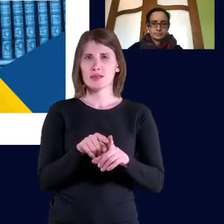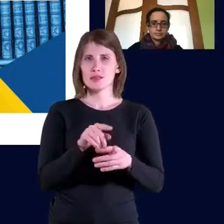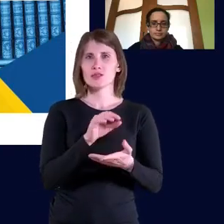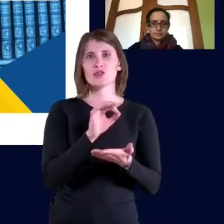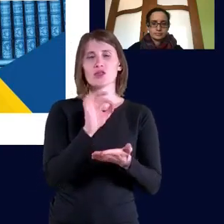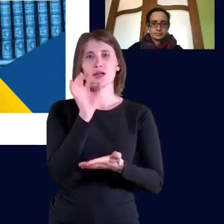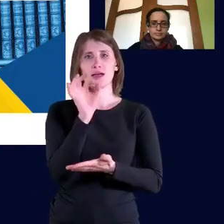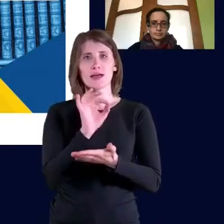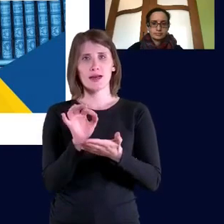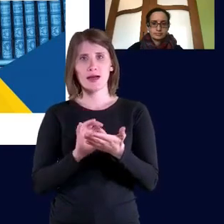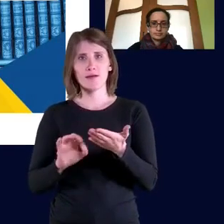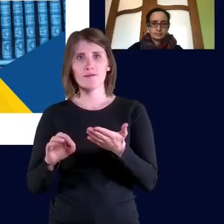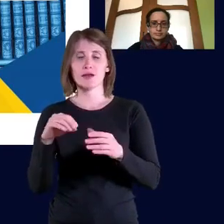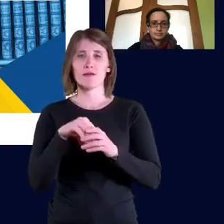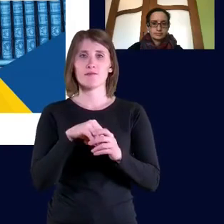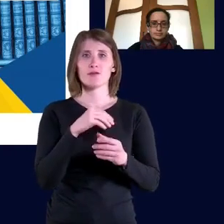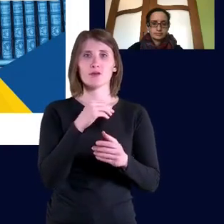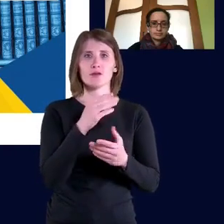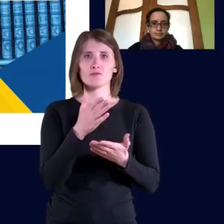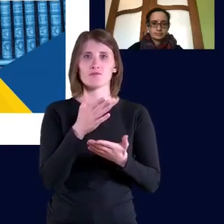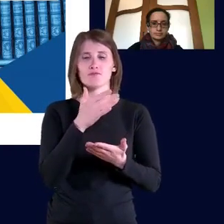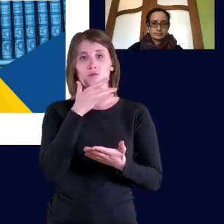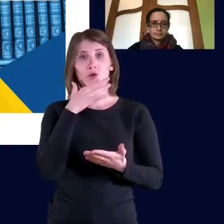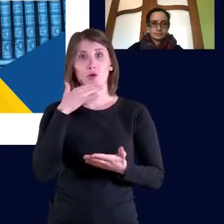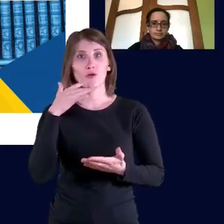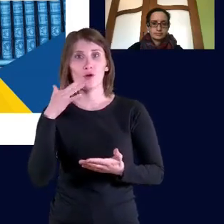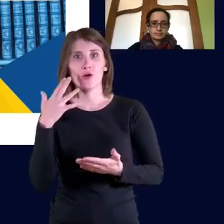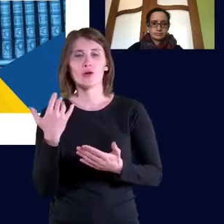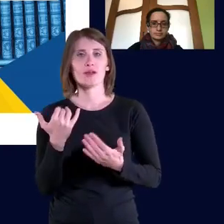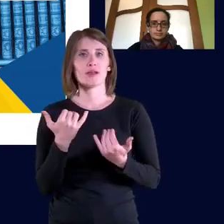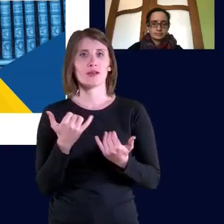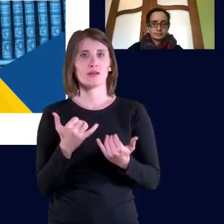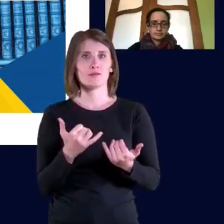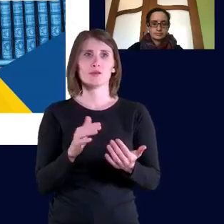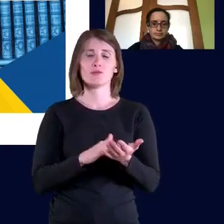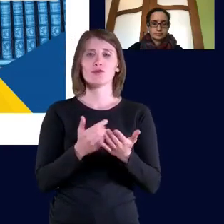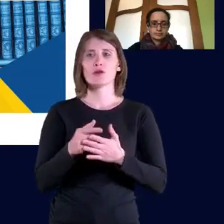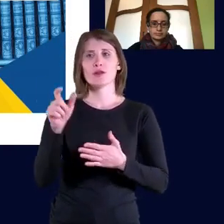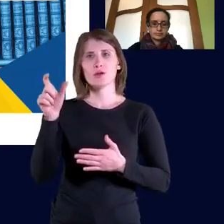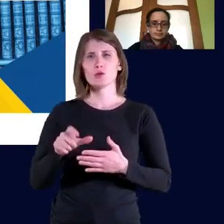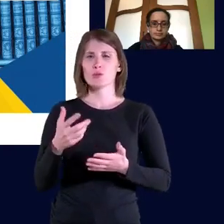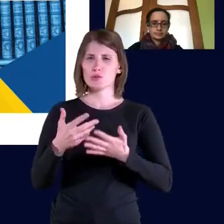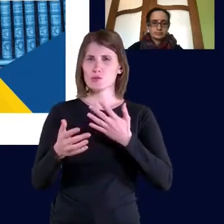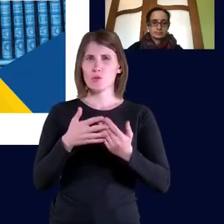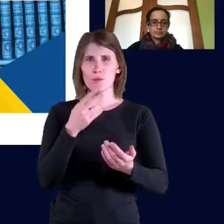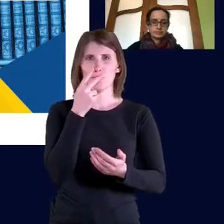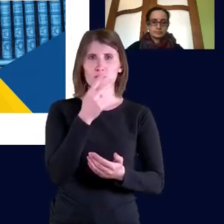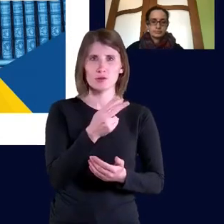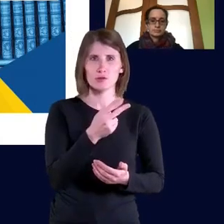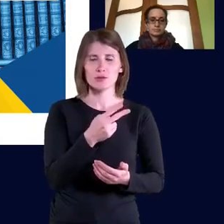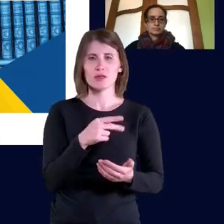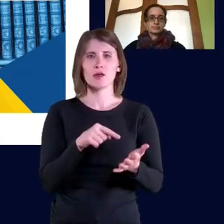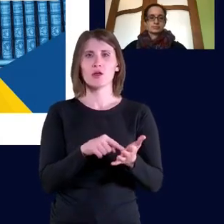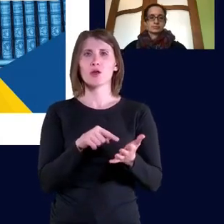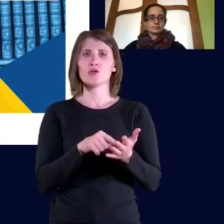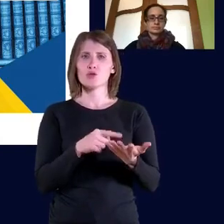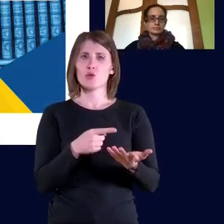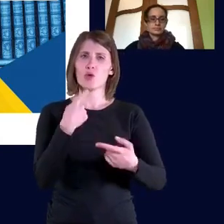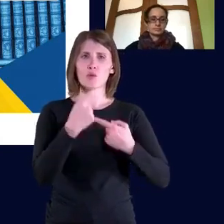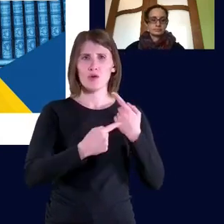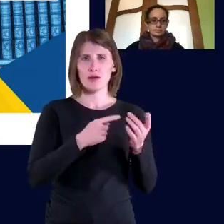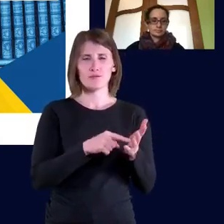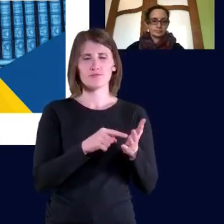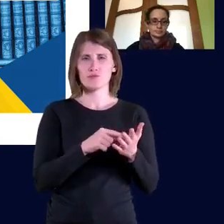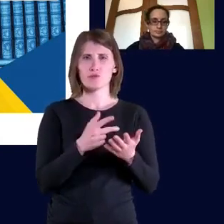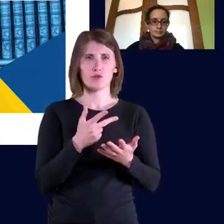z elementami kolorowymi Z przeznaczeniem dla osób słabowidzących natomiast my Jejku więcej miejsca nie będziemy w